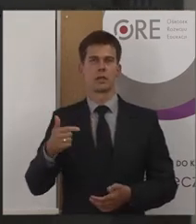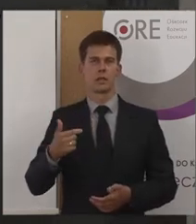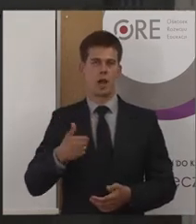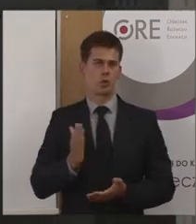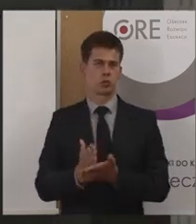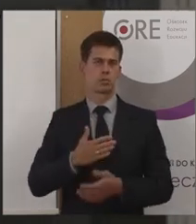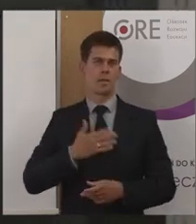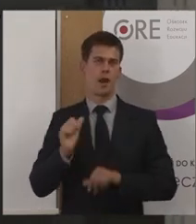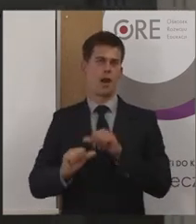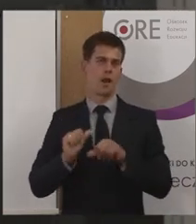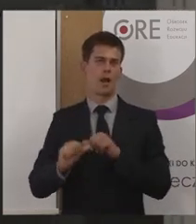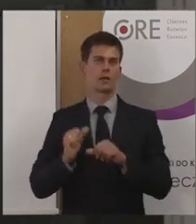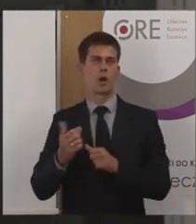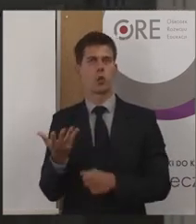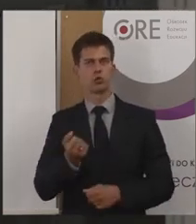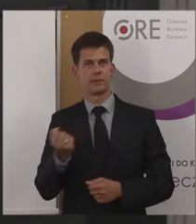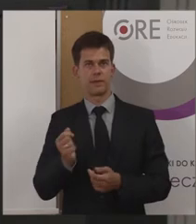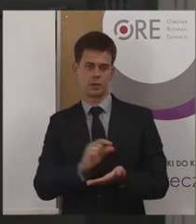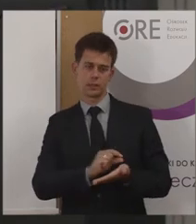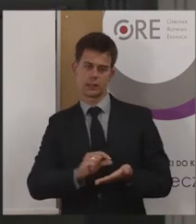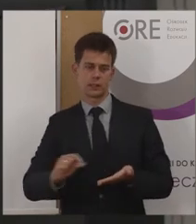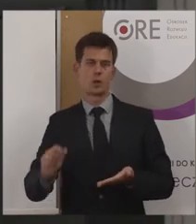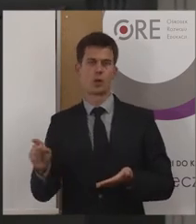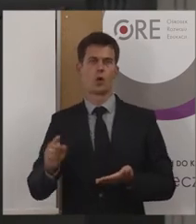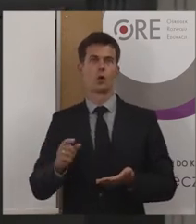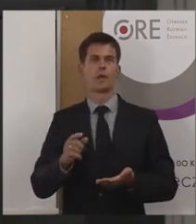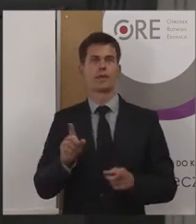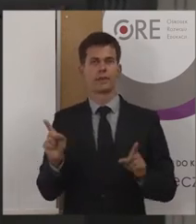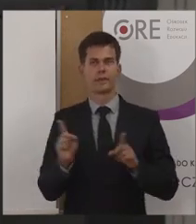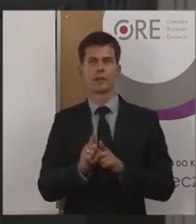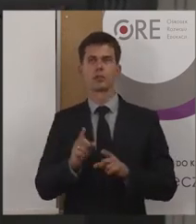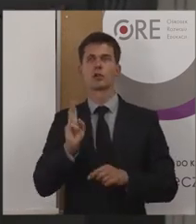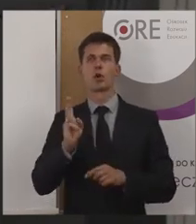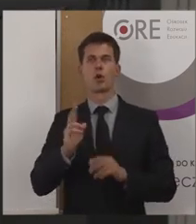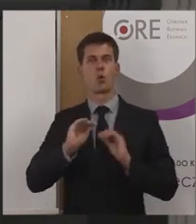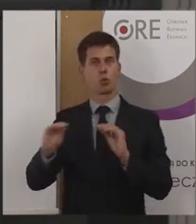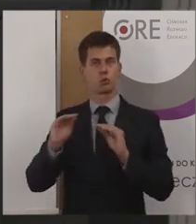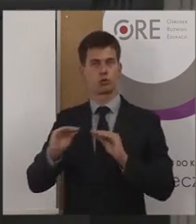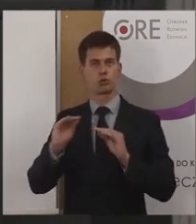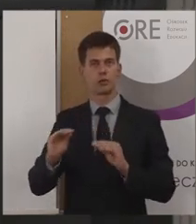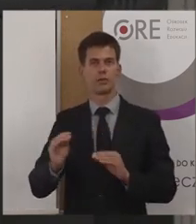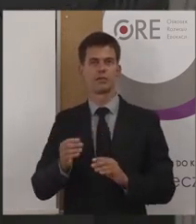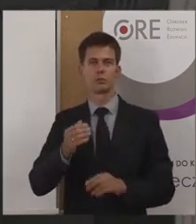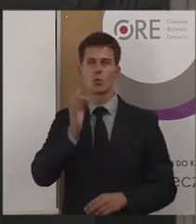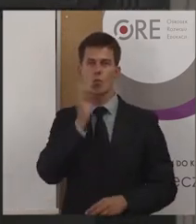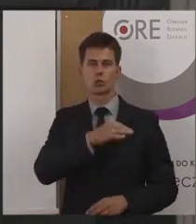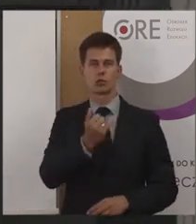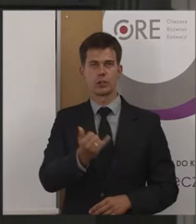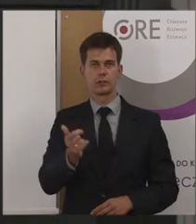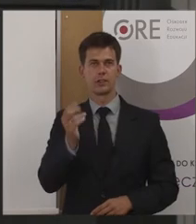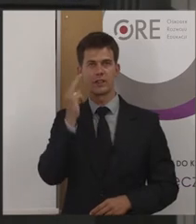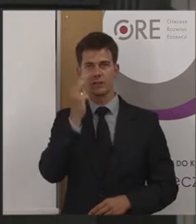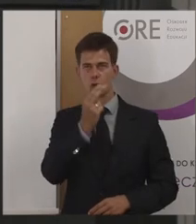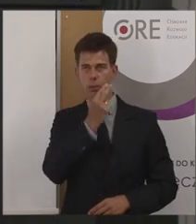lat, bardzo sobie chwalę. Niech metodycy nauczania wczesnoszkolnego dzieci niewidomych